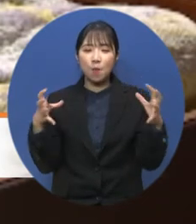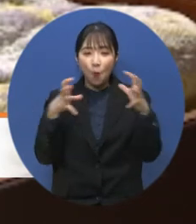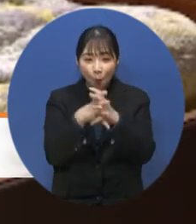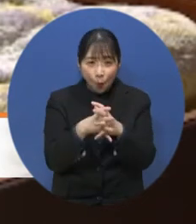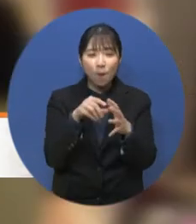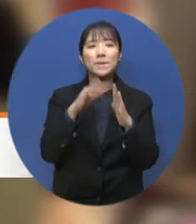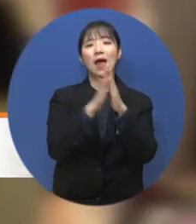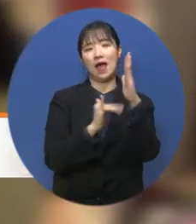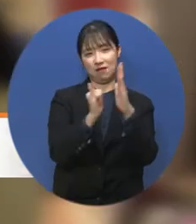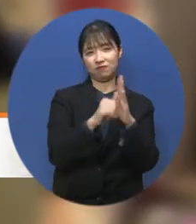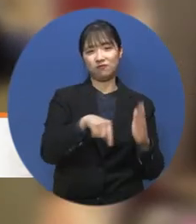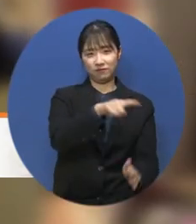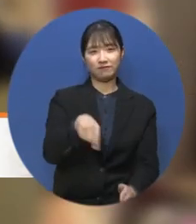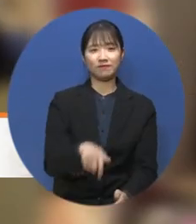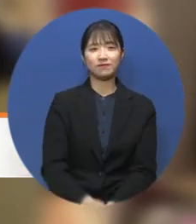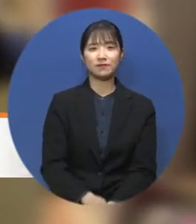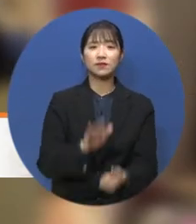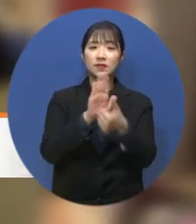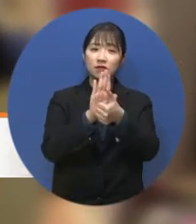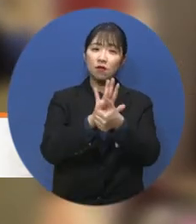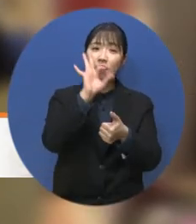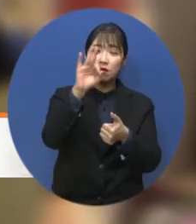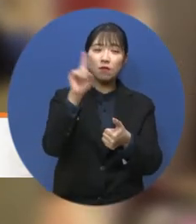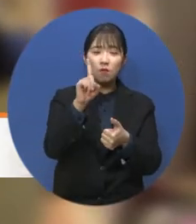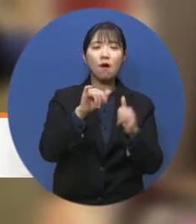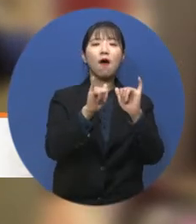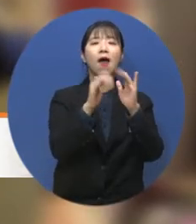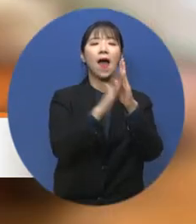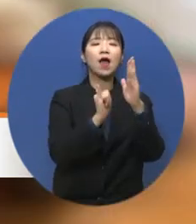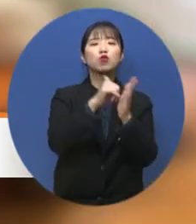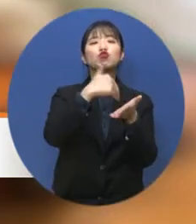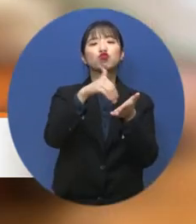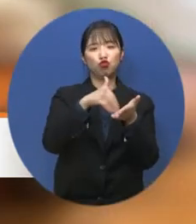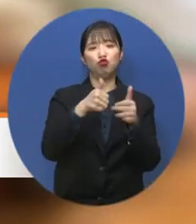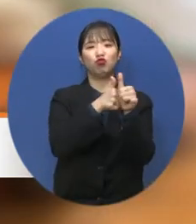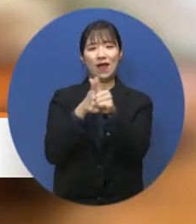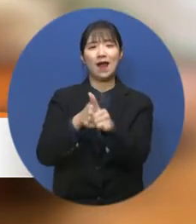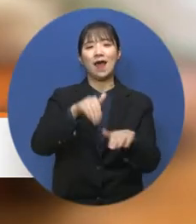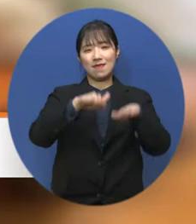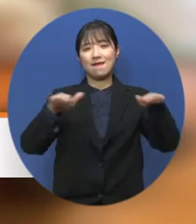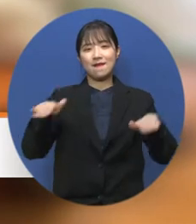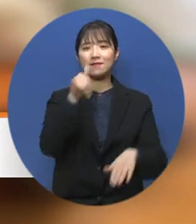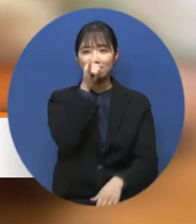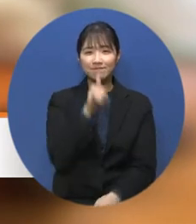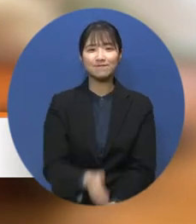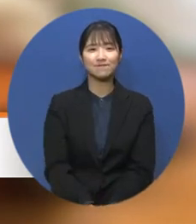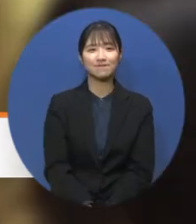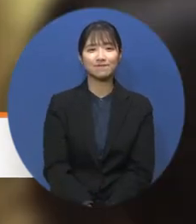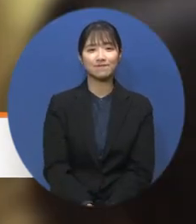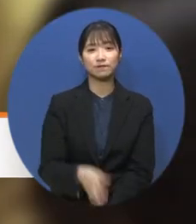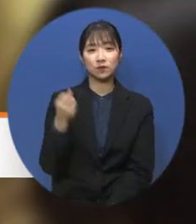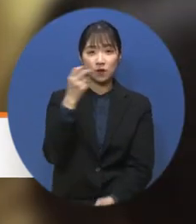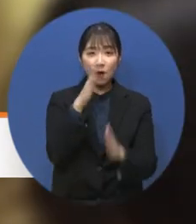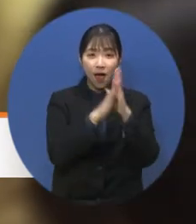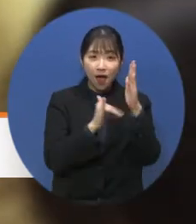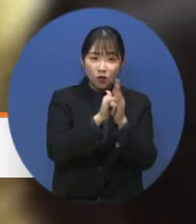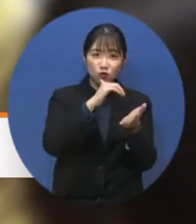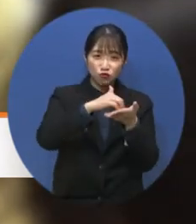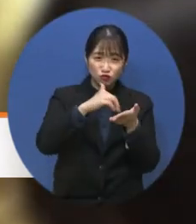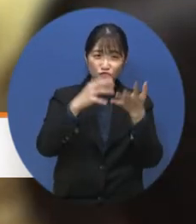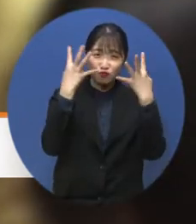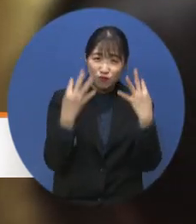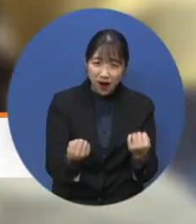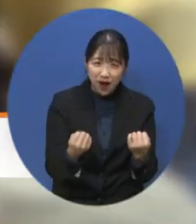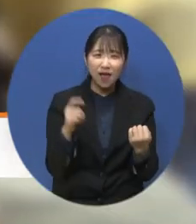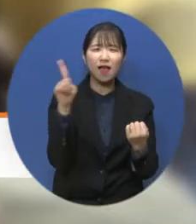포함된 가구입니다. 지원 금액은 가구원 수에 따라 차등 지급될 예정입니다. 또한 가구원 수가